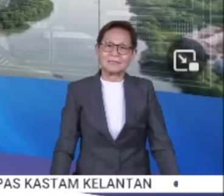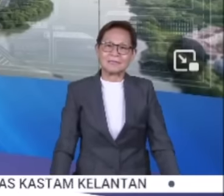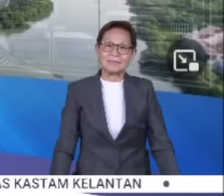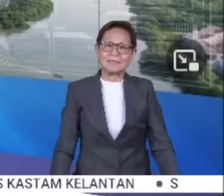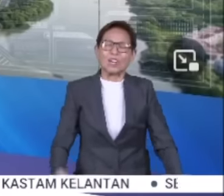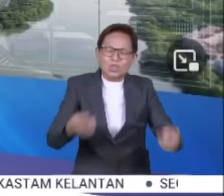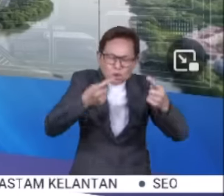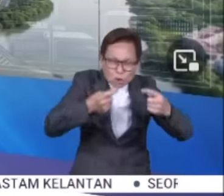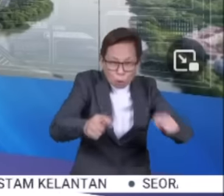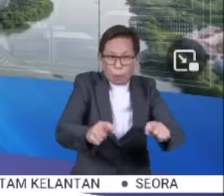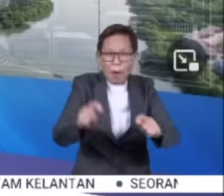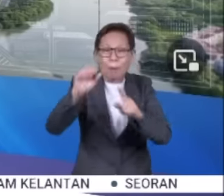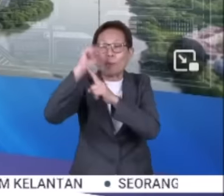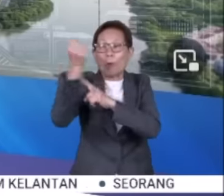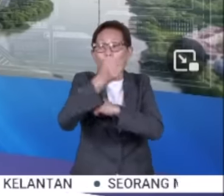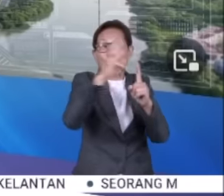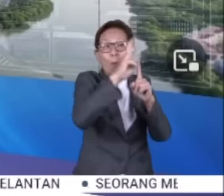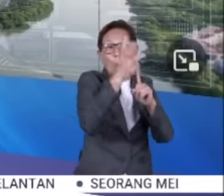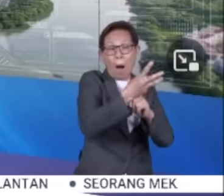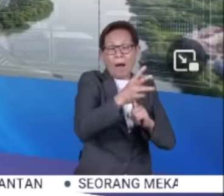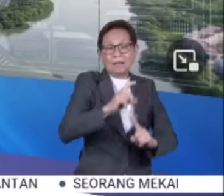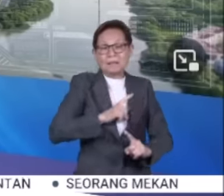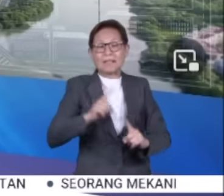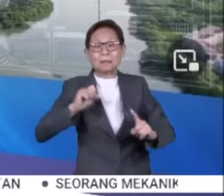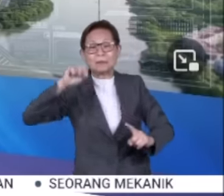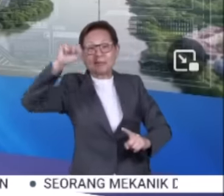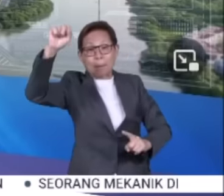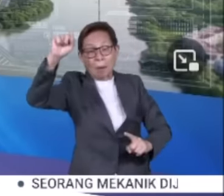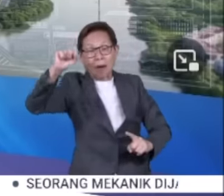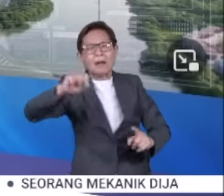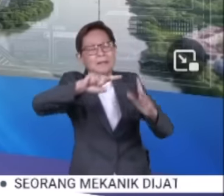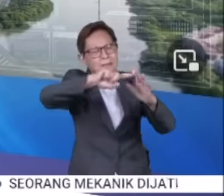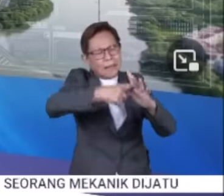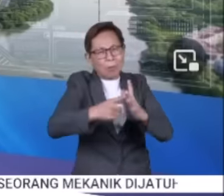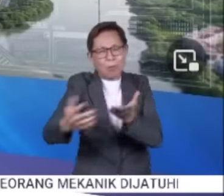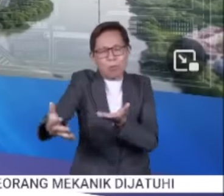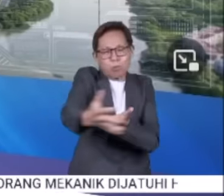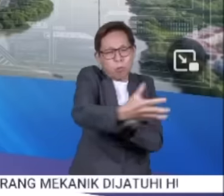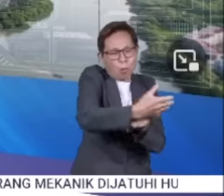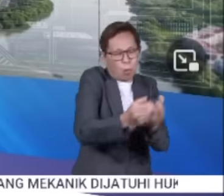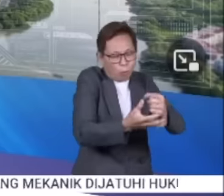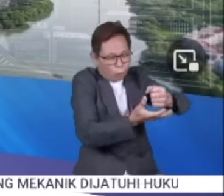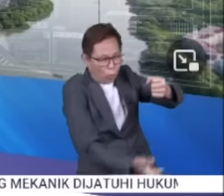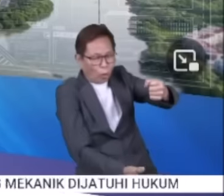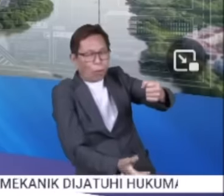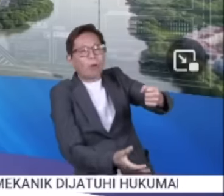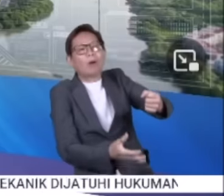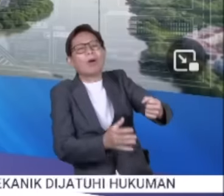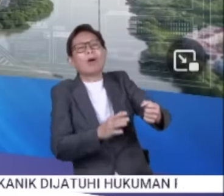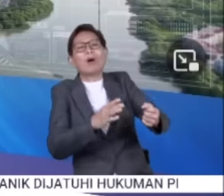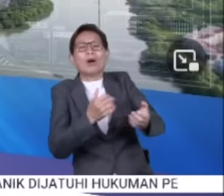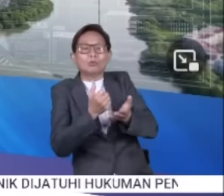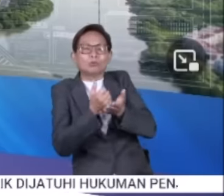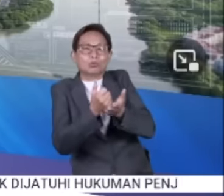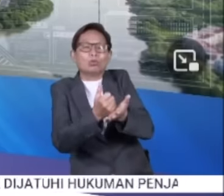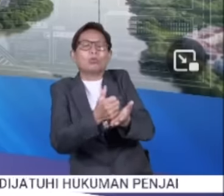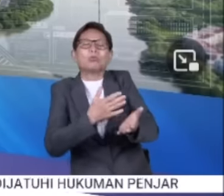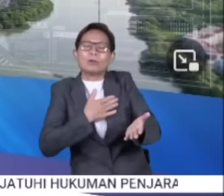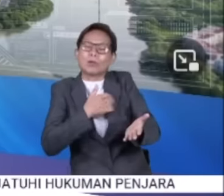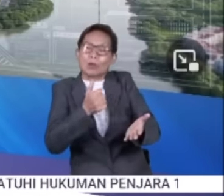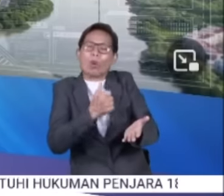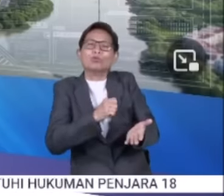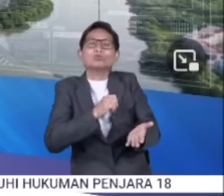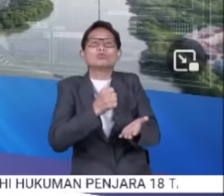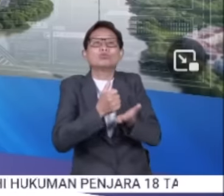Usaha Pertubuhan Kebajikan Islam Sabah PERKIS menggerakkan kutipan tabung kemanusiaan Palestin memperlihat kesungguhan